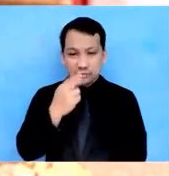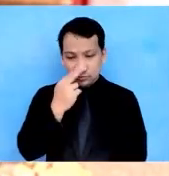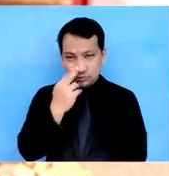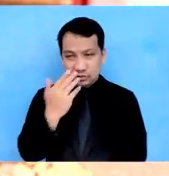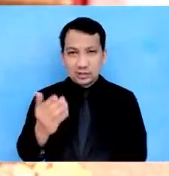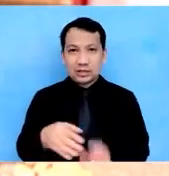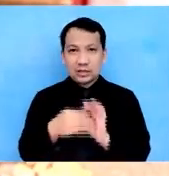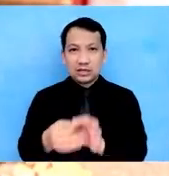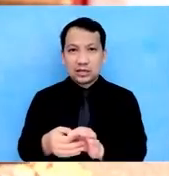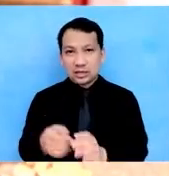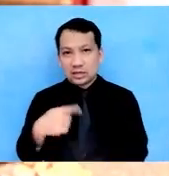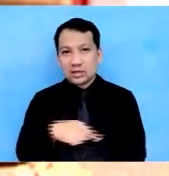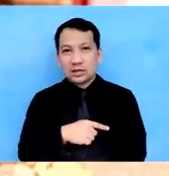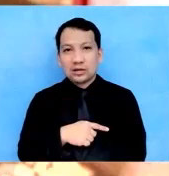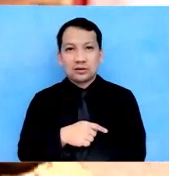nagiging